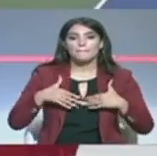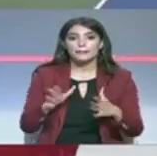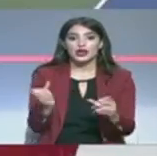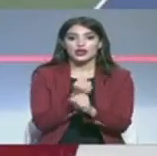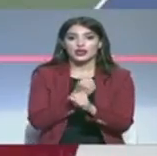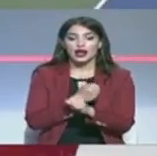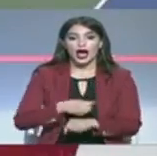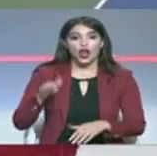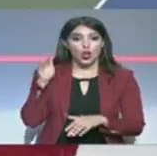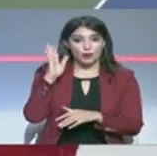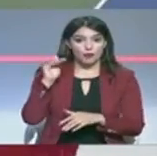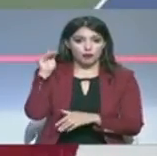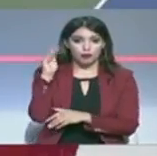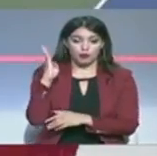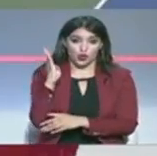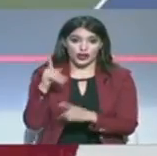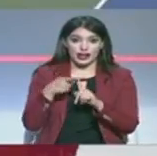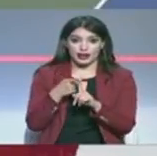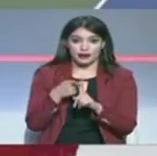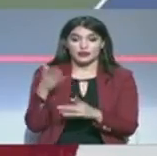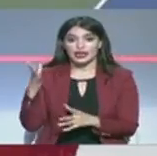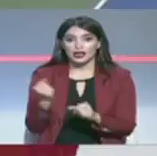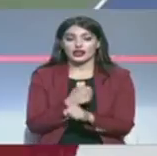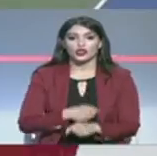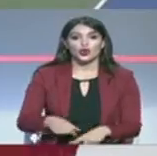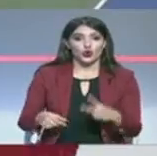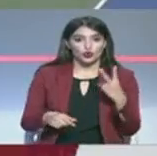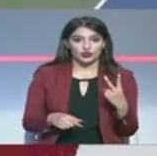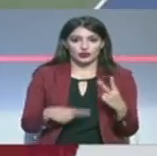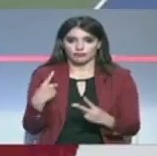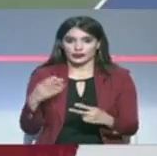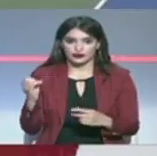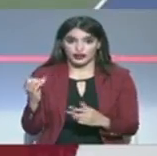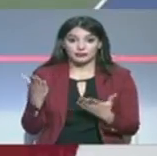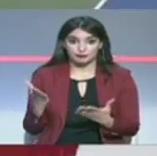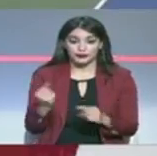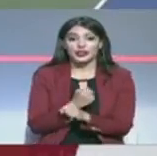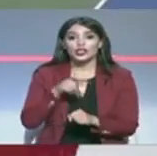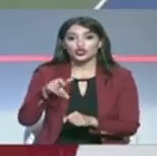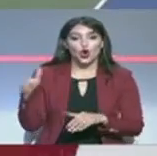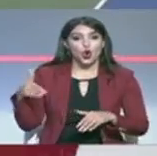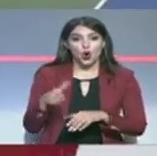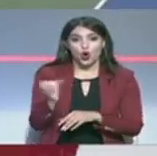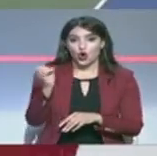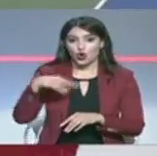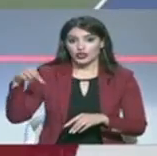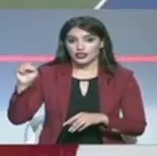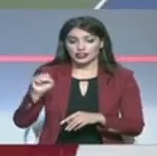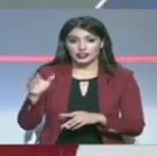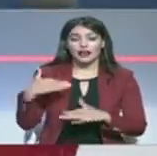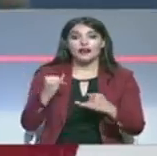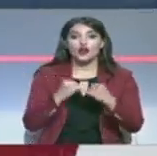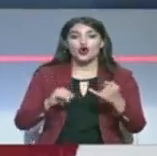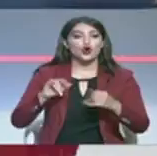تغلبها على البولونية كاترازينا كاو بمجموعتين دون رد. وستلاقي أنس جابر في الدور ربع